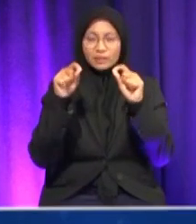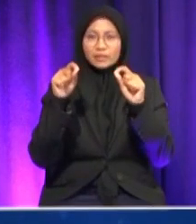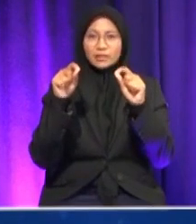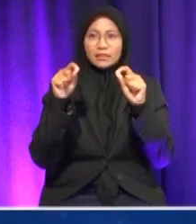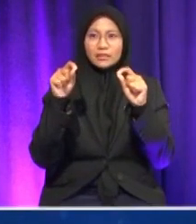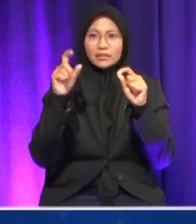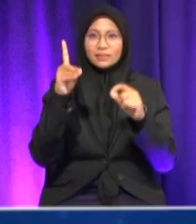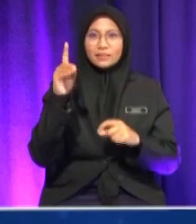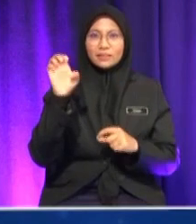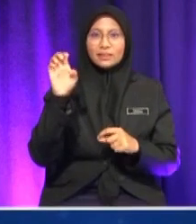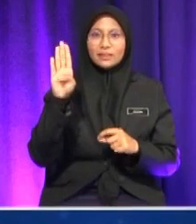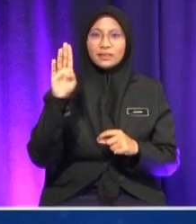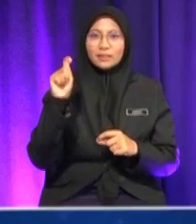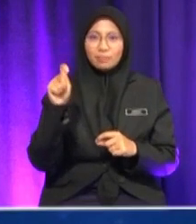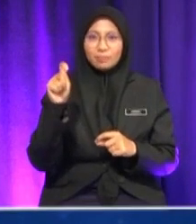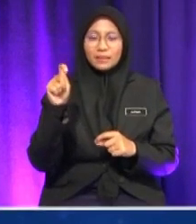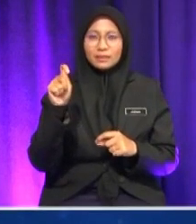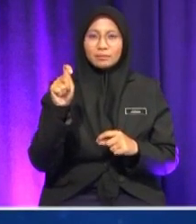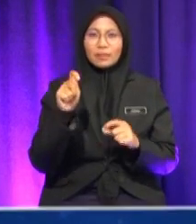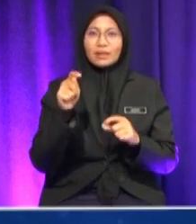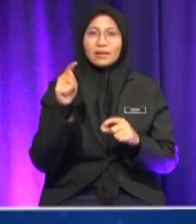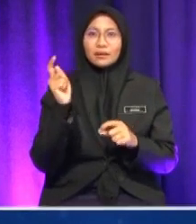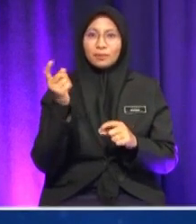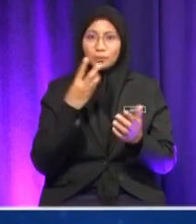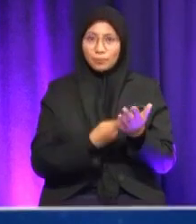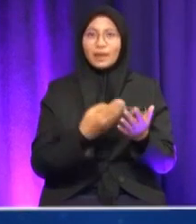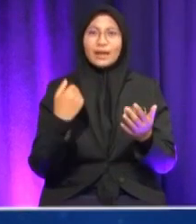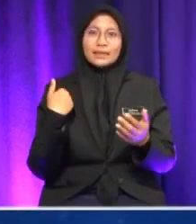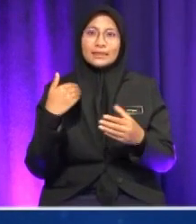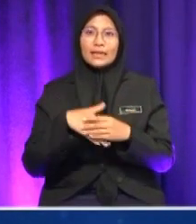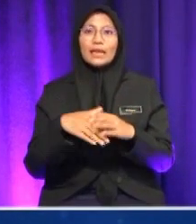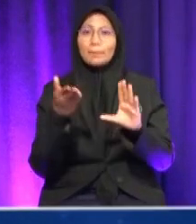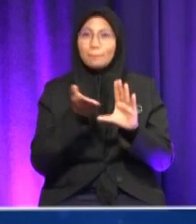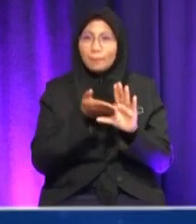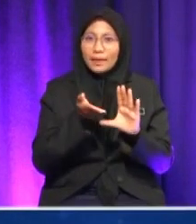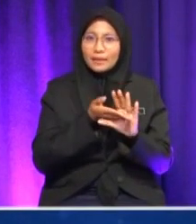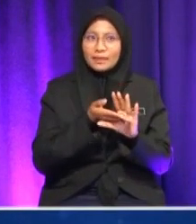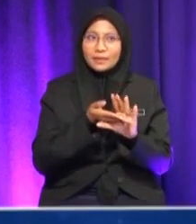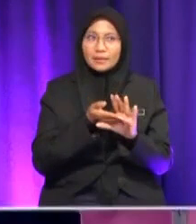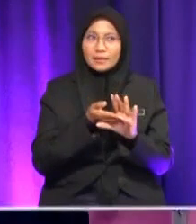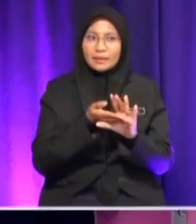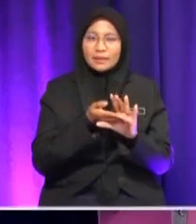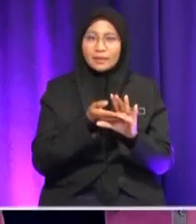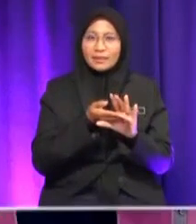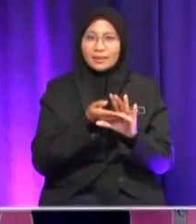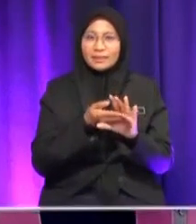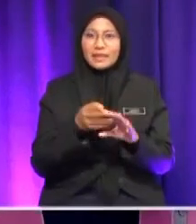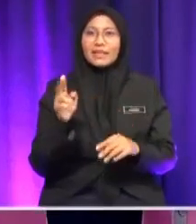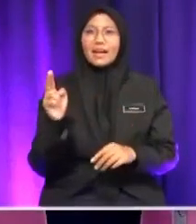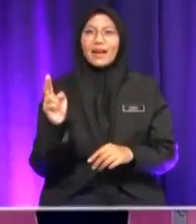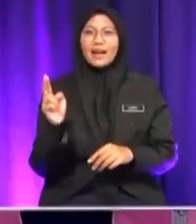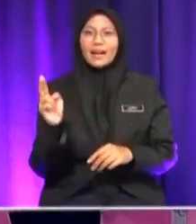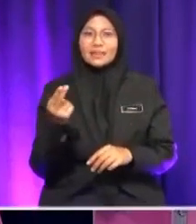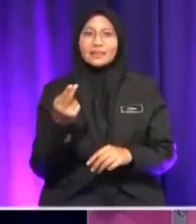duit dalam bank kita dan kita gunakan pembayaran melalui kad debit. Betul. Dan hanya kita boleh menggunakan kad